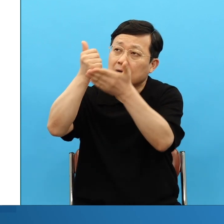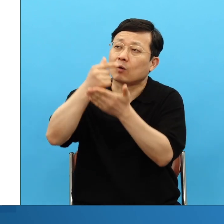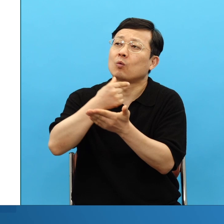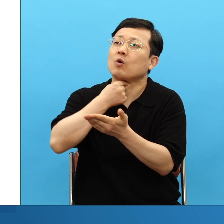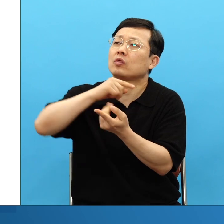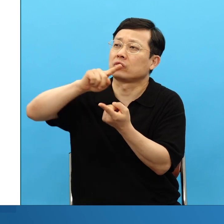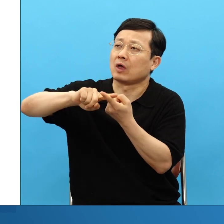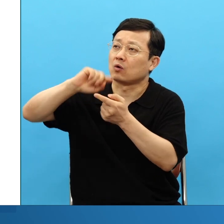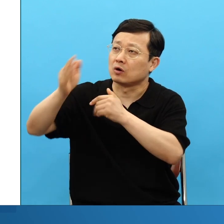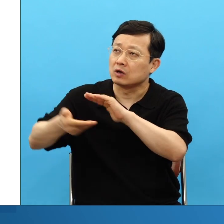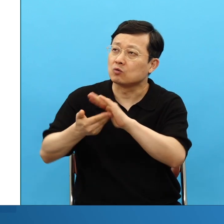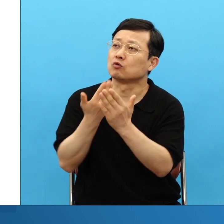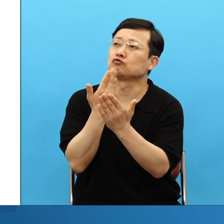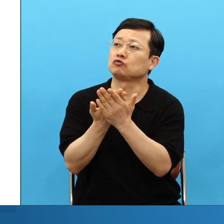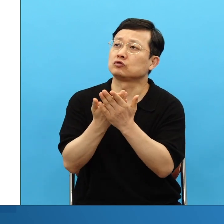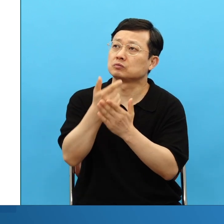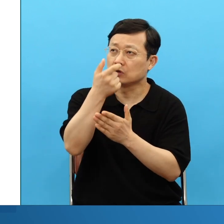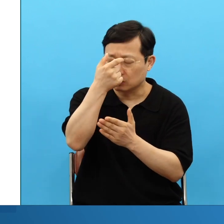그리고 어느 정도까지 갔냐면